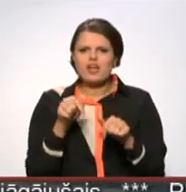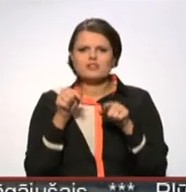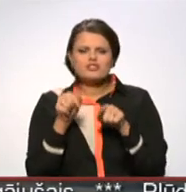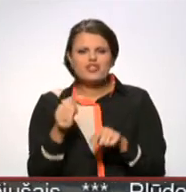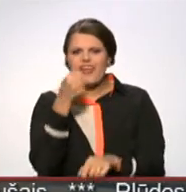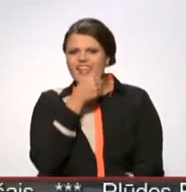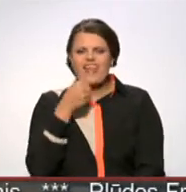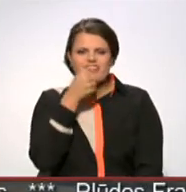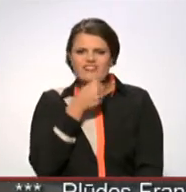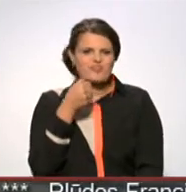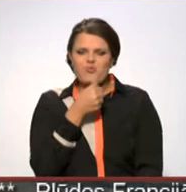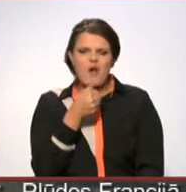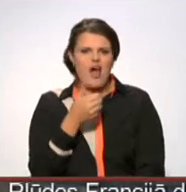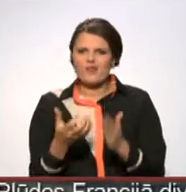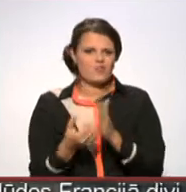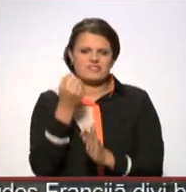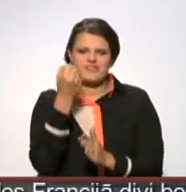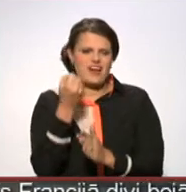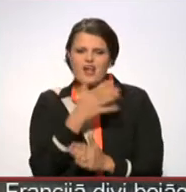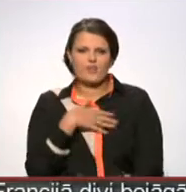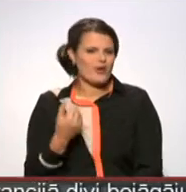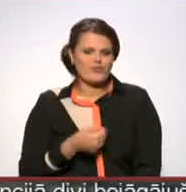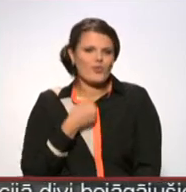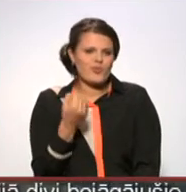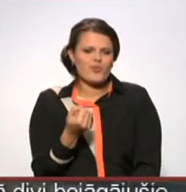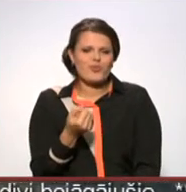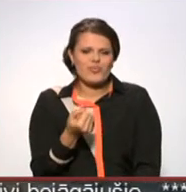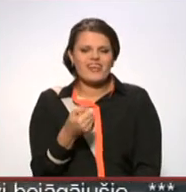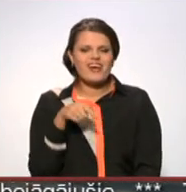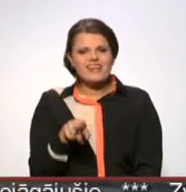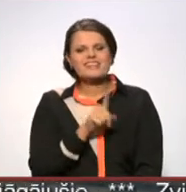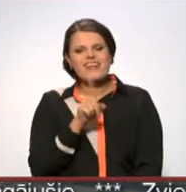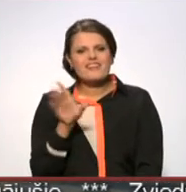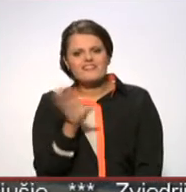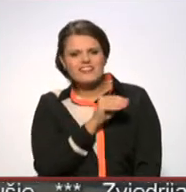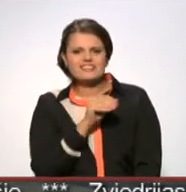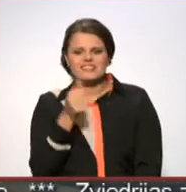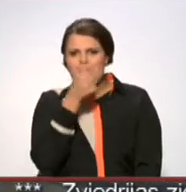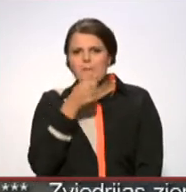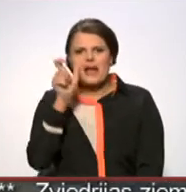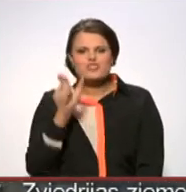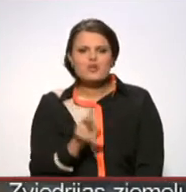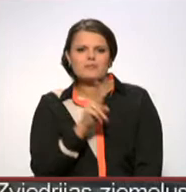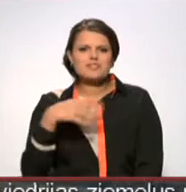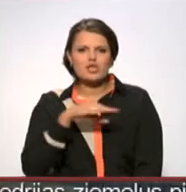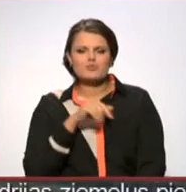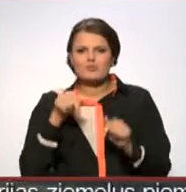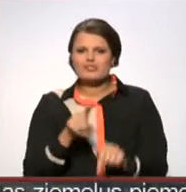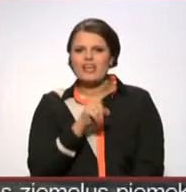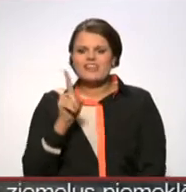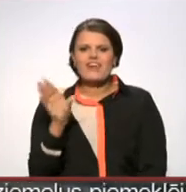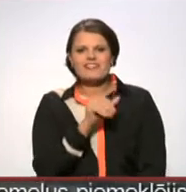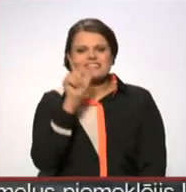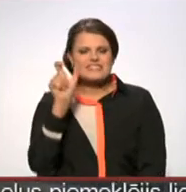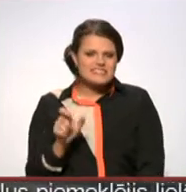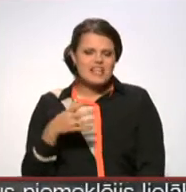šeit individuāli uzvarēt kaut ko ir ļoti grūti, ja, tā kā, tie visi tās personības, kas mums ir, tie visi cilvēki,